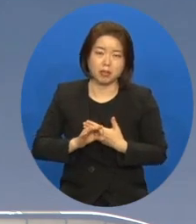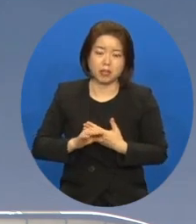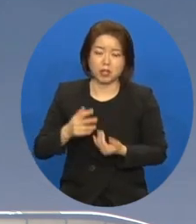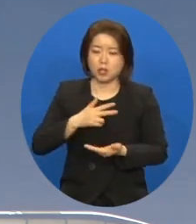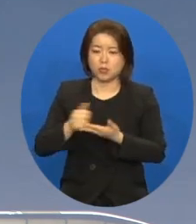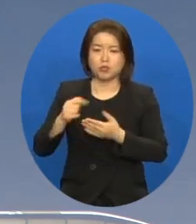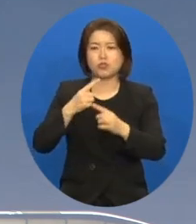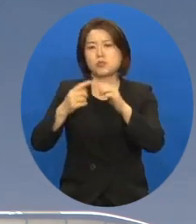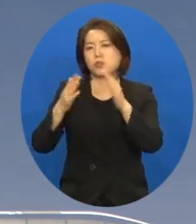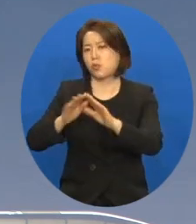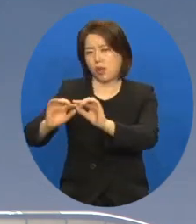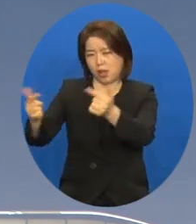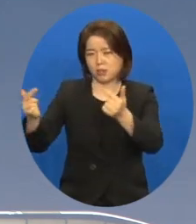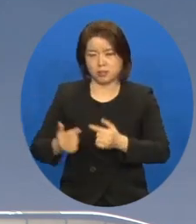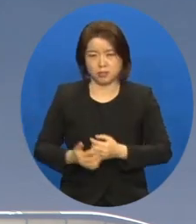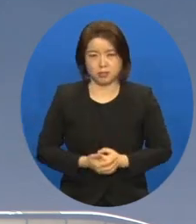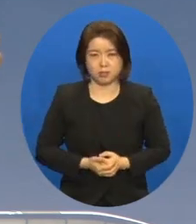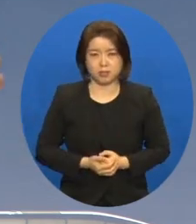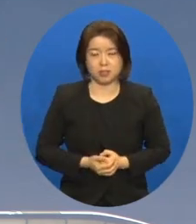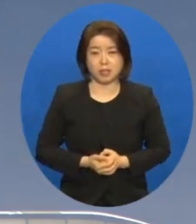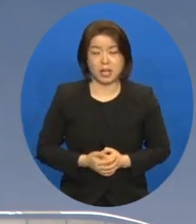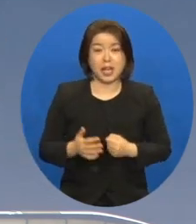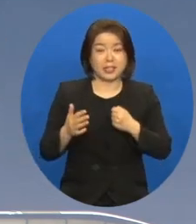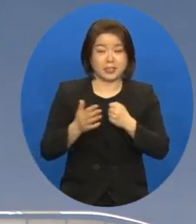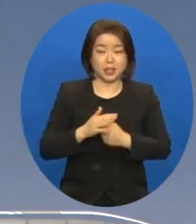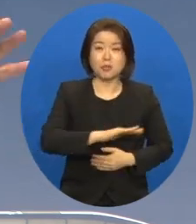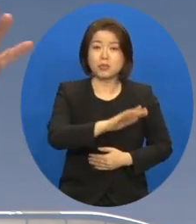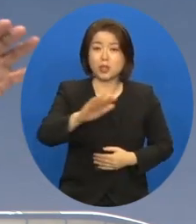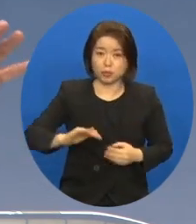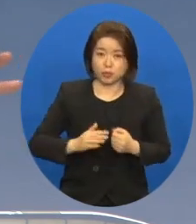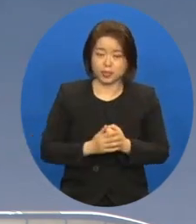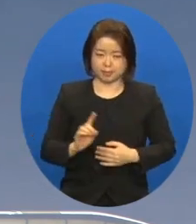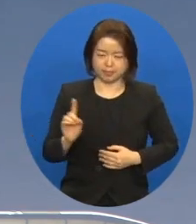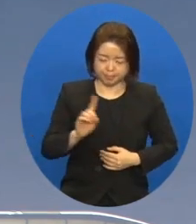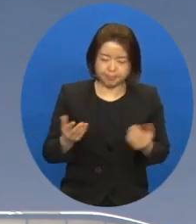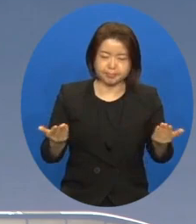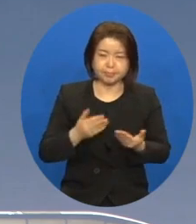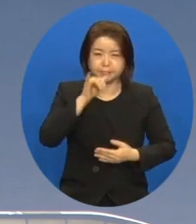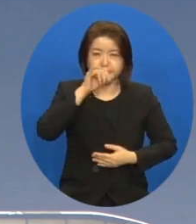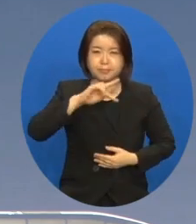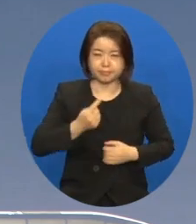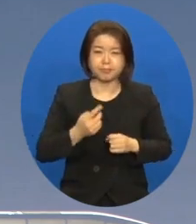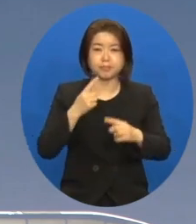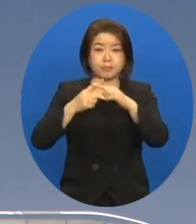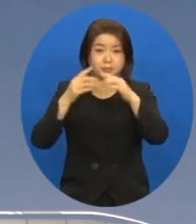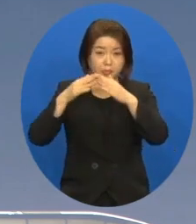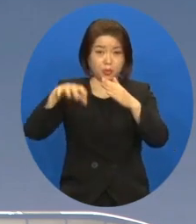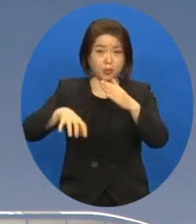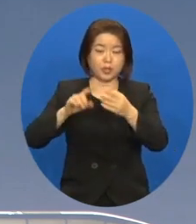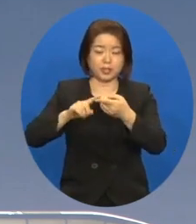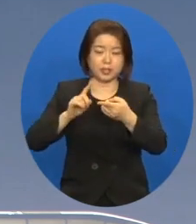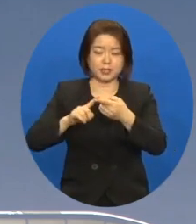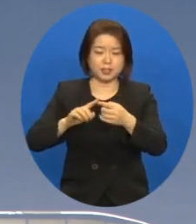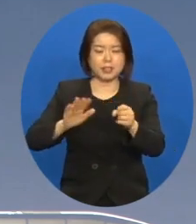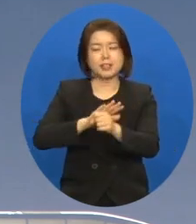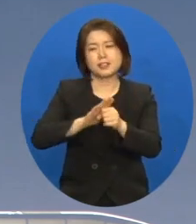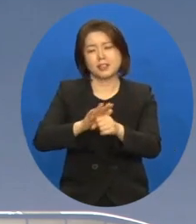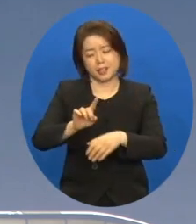교회 아니라는 거예요. 그러니 여러분, 우리가 무슨 일이 있어도 교회를 사랑이